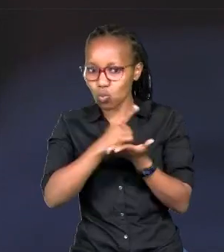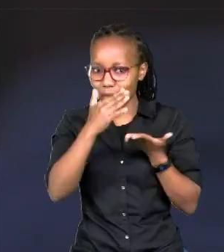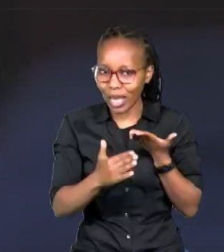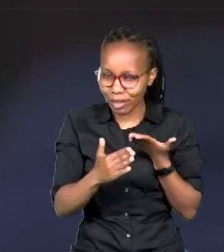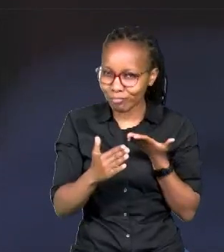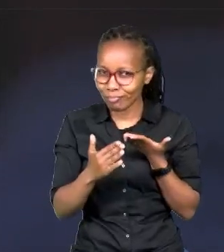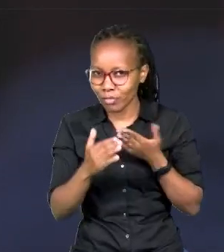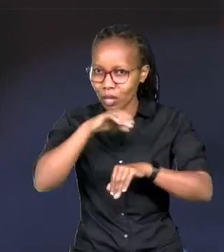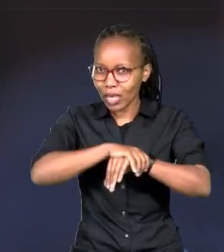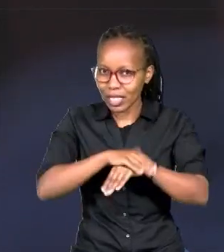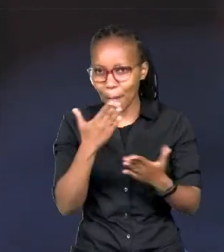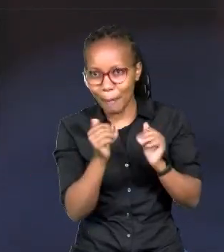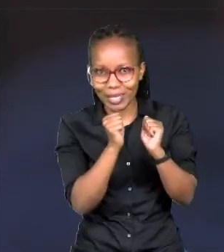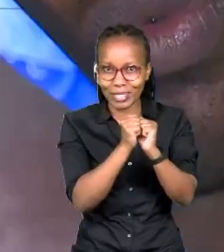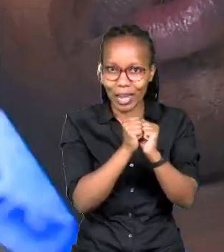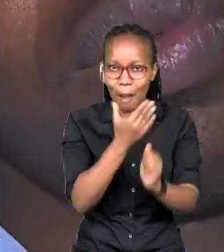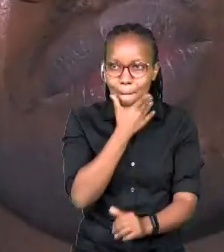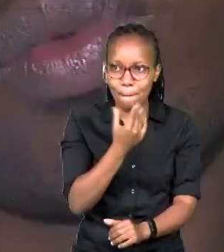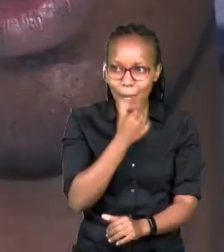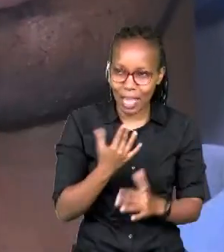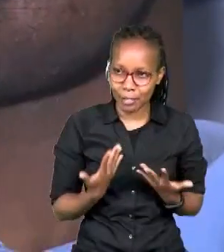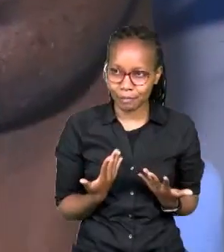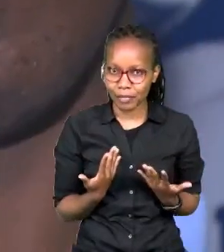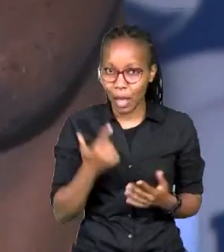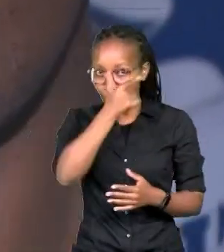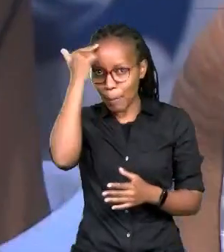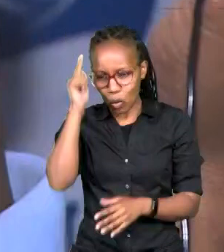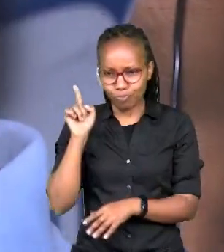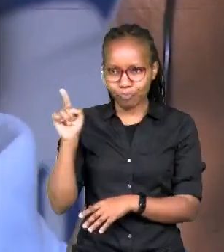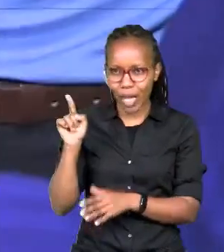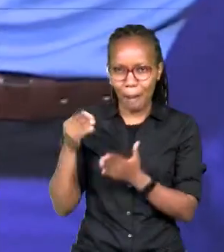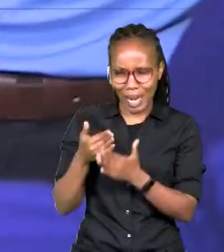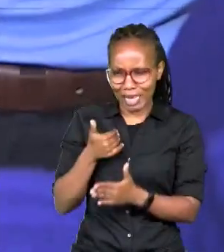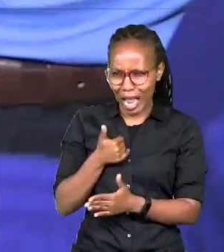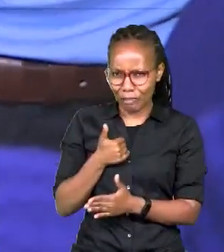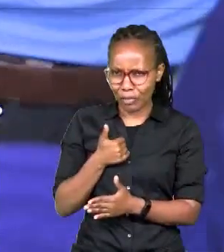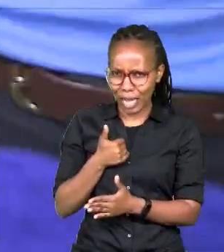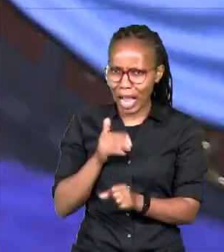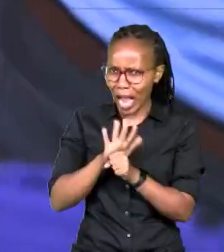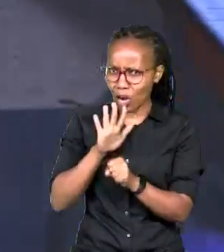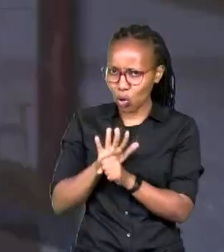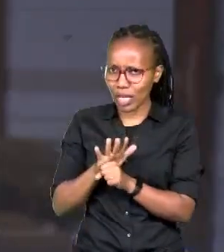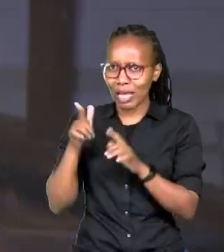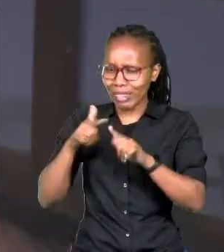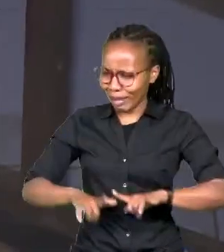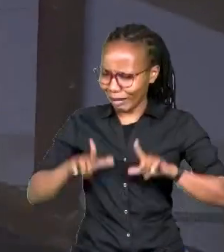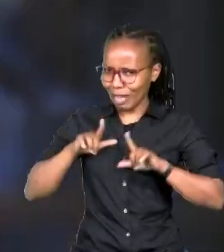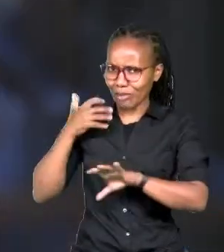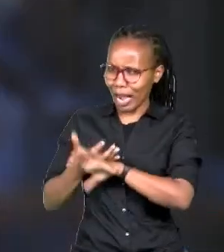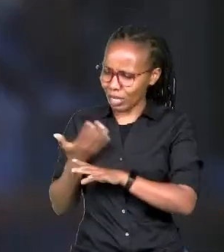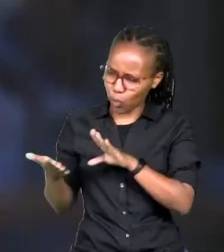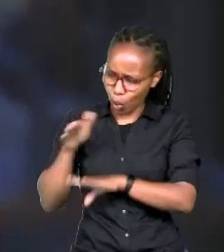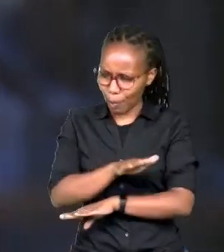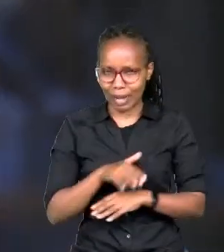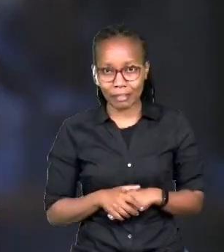pata naenda nao hata 10. Kwa tulisikia huko kuna pesa tukaenda tukakomboa nyumba. Lakini tukaona huko maisha pia ni ngumu tukarudi.